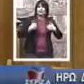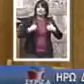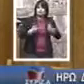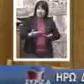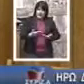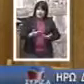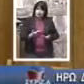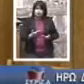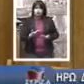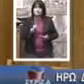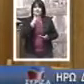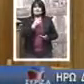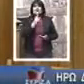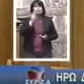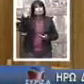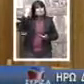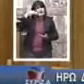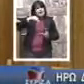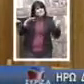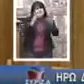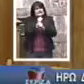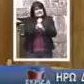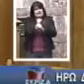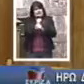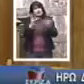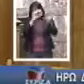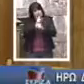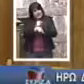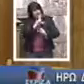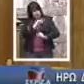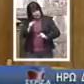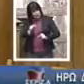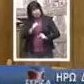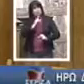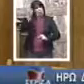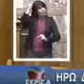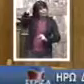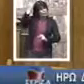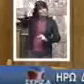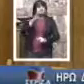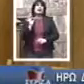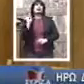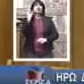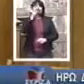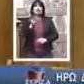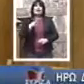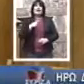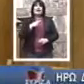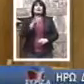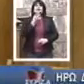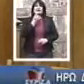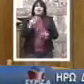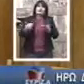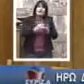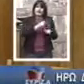δεν θα επικρατήσει εργασιακός μεσαίωνας. Όμως εσείς, με το νομοσχέδιο που καταθέσατε, στοχεύετε στις πιο βίαιες και άδικες